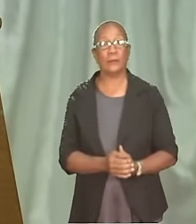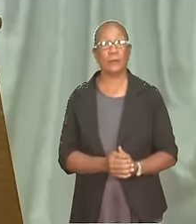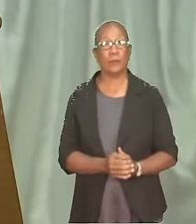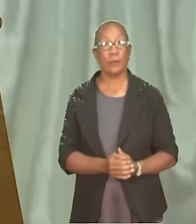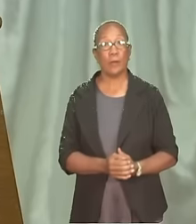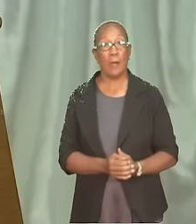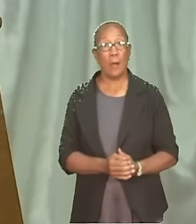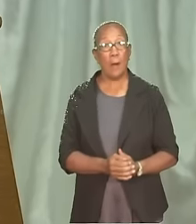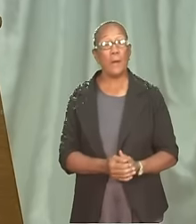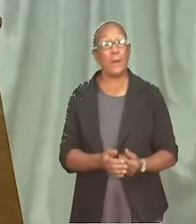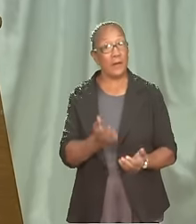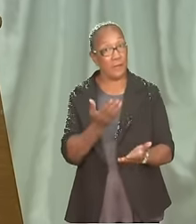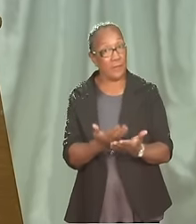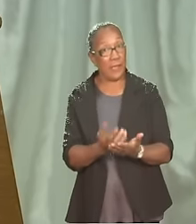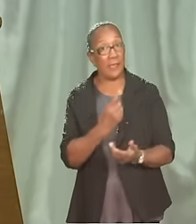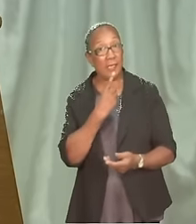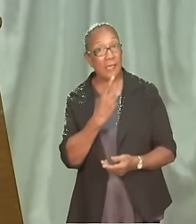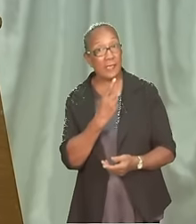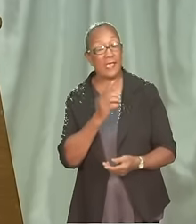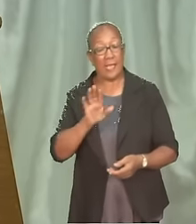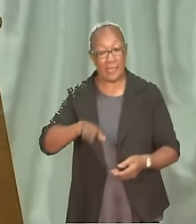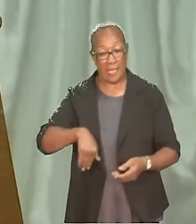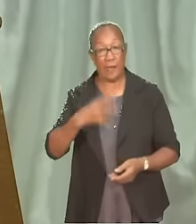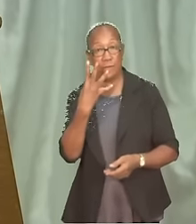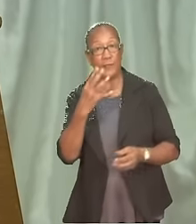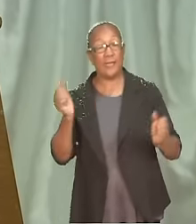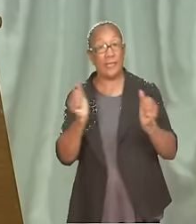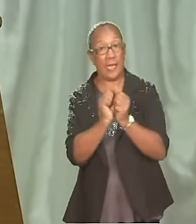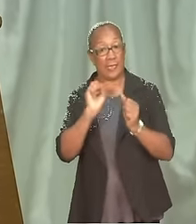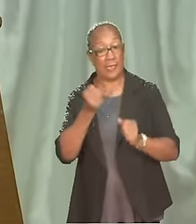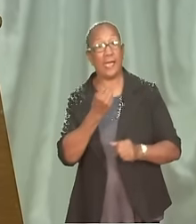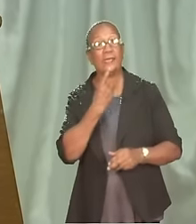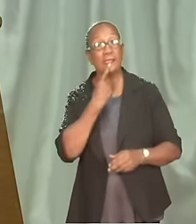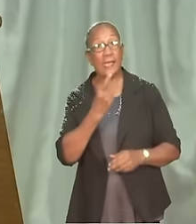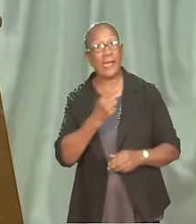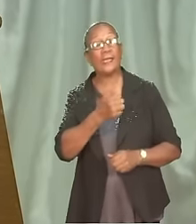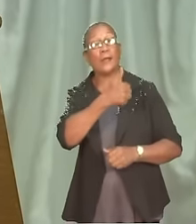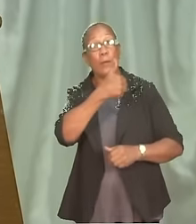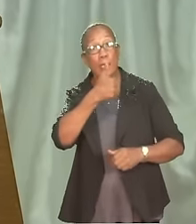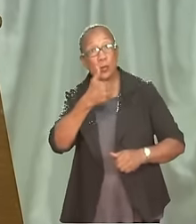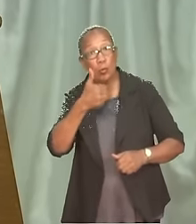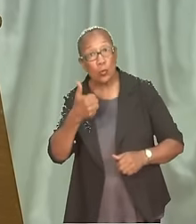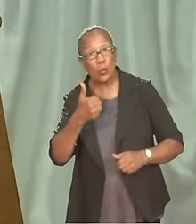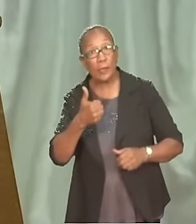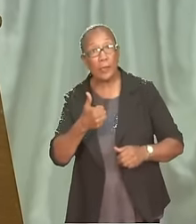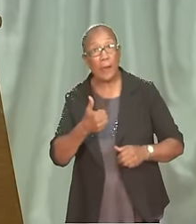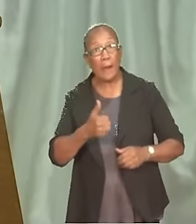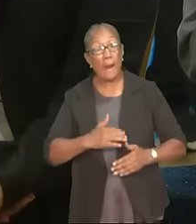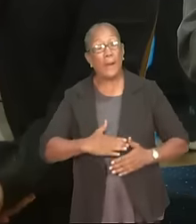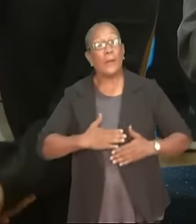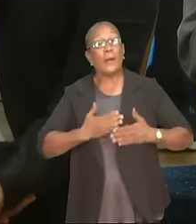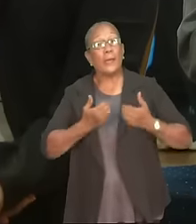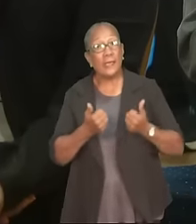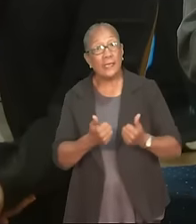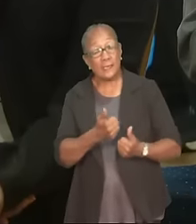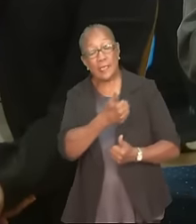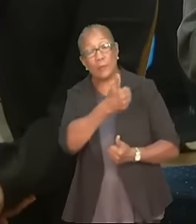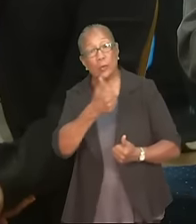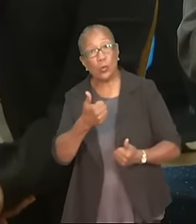Maar feit is namelijk dat we na 4 jaar kunnen zeggen dat met goede crisisbeheersing, met